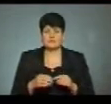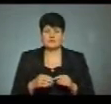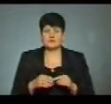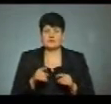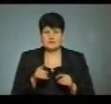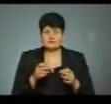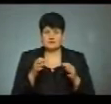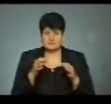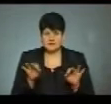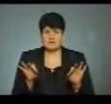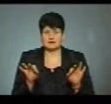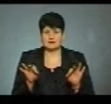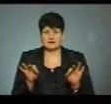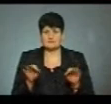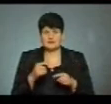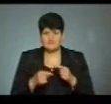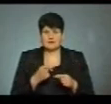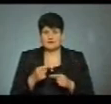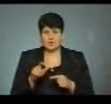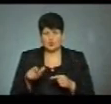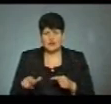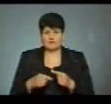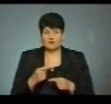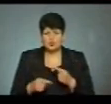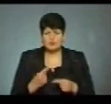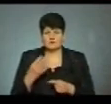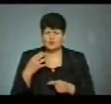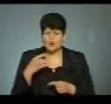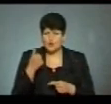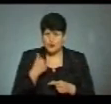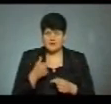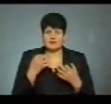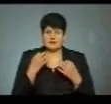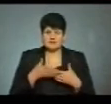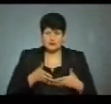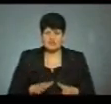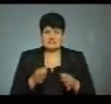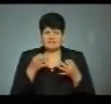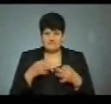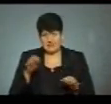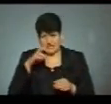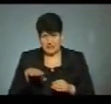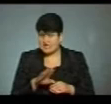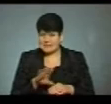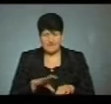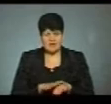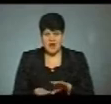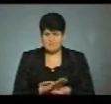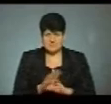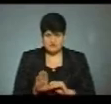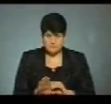які родилися в вільній, скажімо, країні. Ну, не в рабстві. Так само у нас тут...